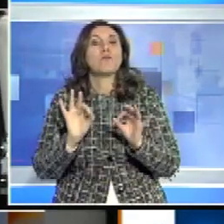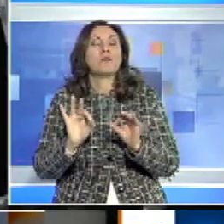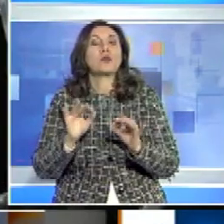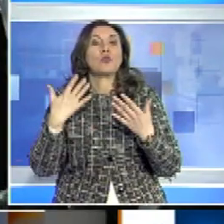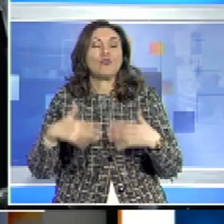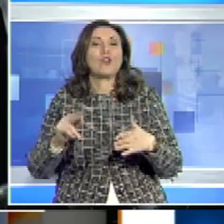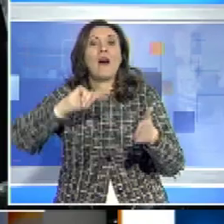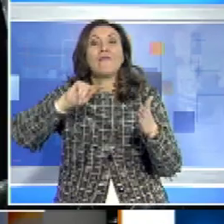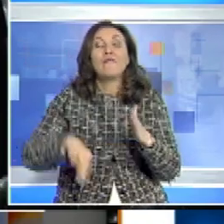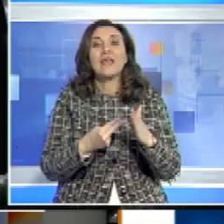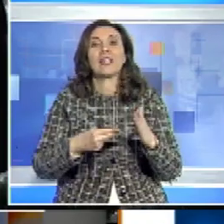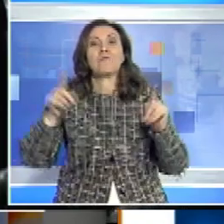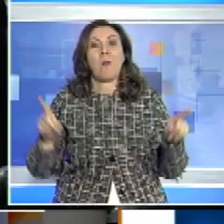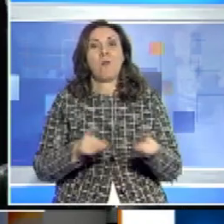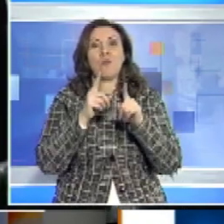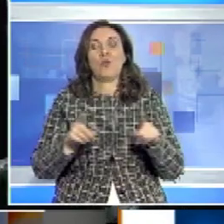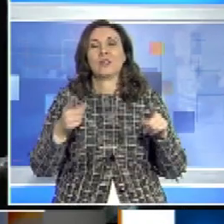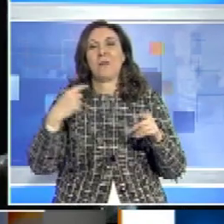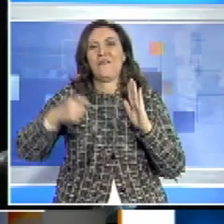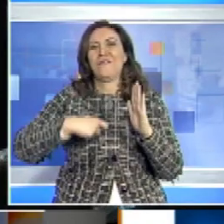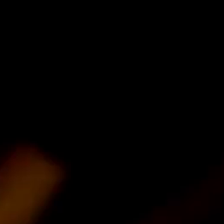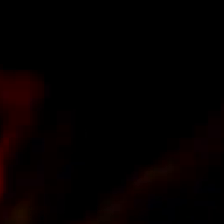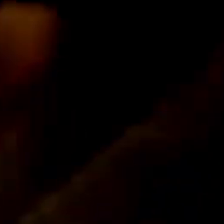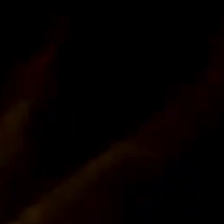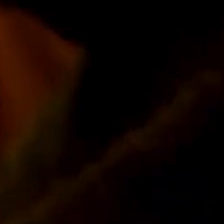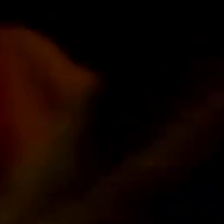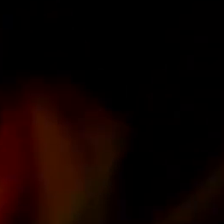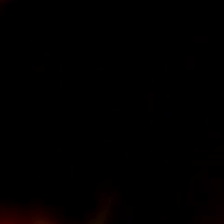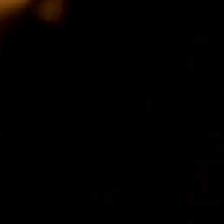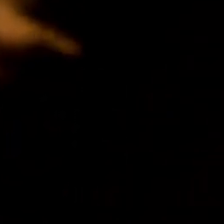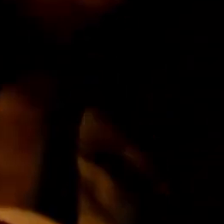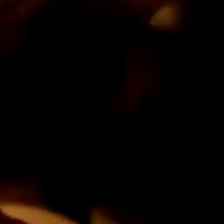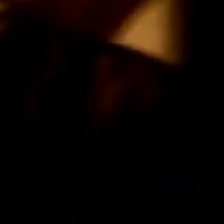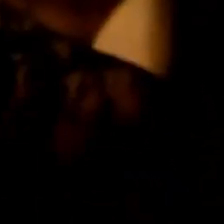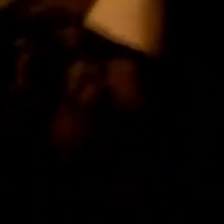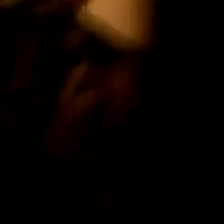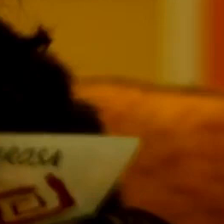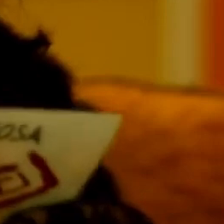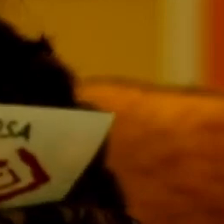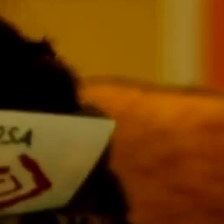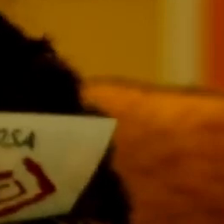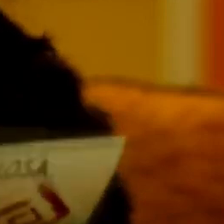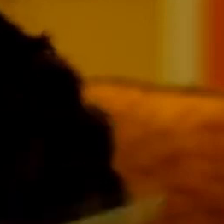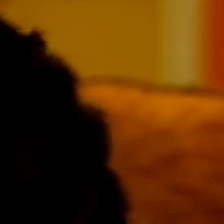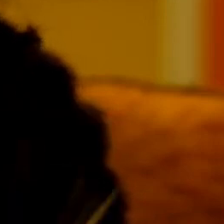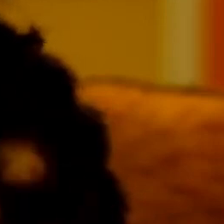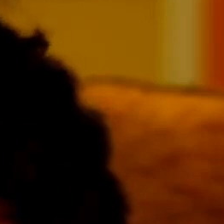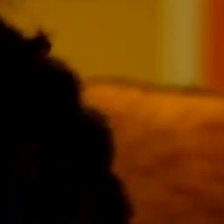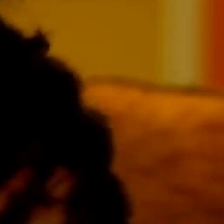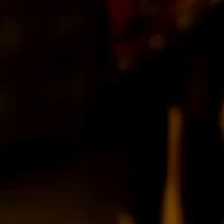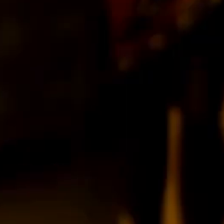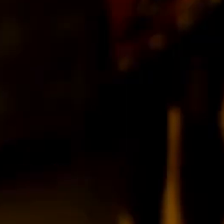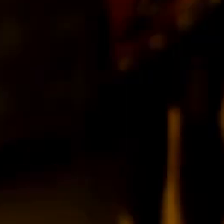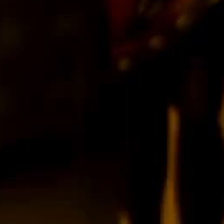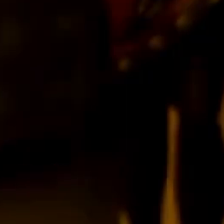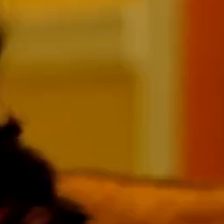di firmare le musiche del film La notte più lunga dell'anno. Come è successo? Ma quando il regista Simone Andreoli si è innamorato del loro brano Balla